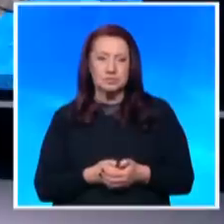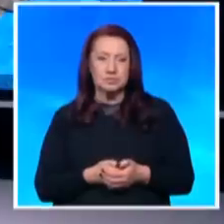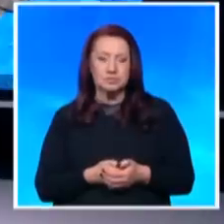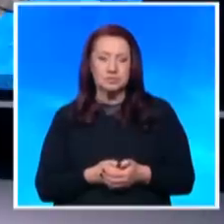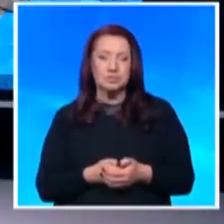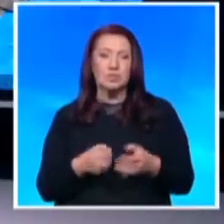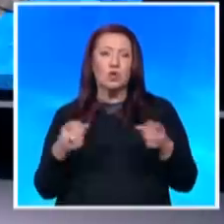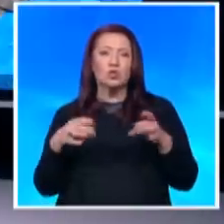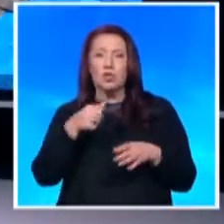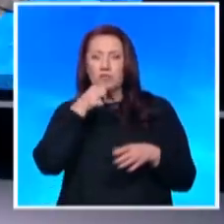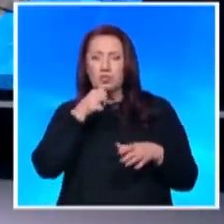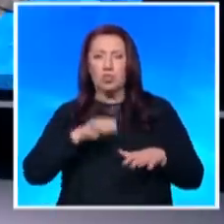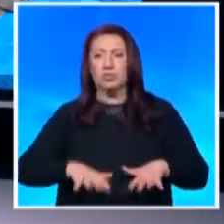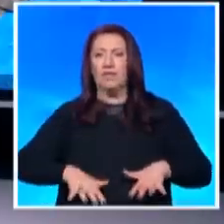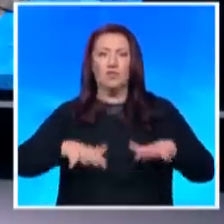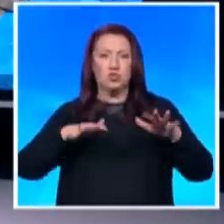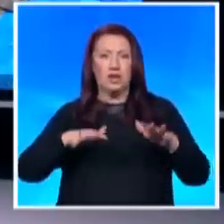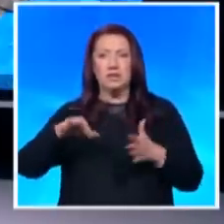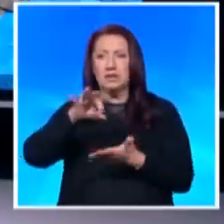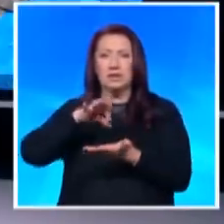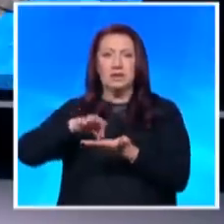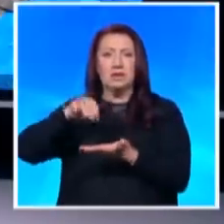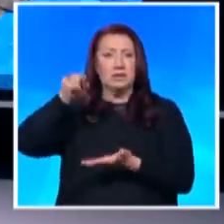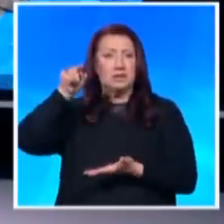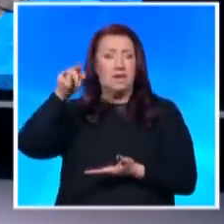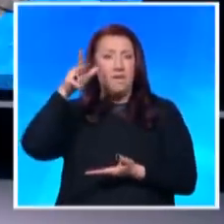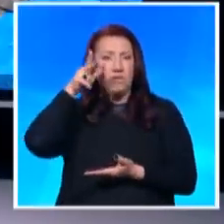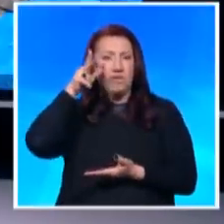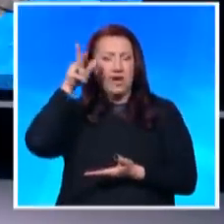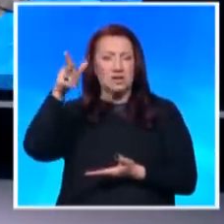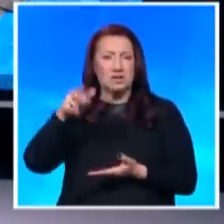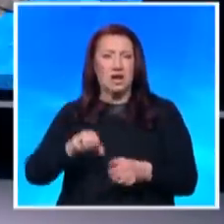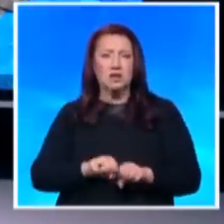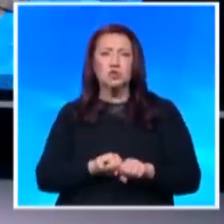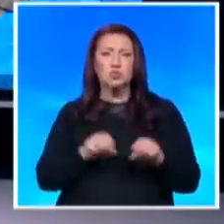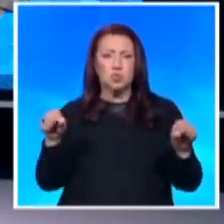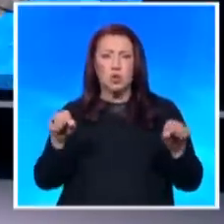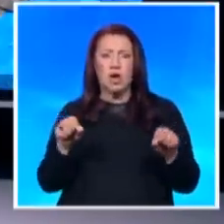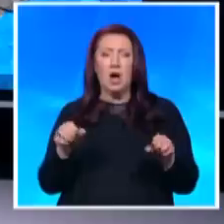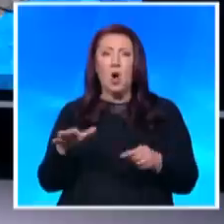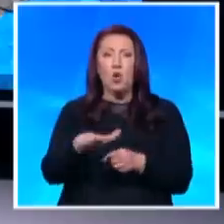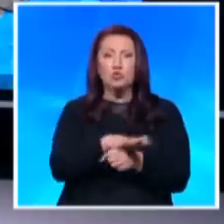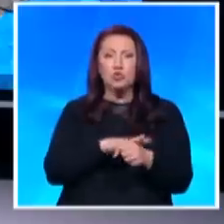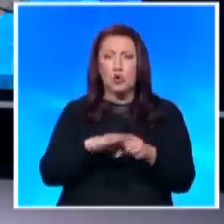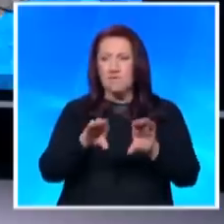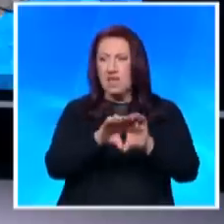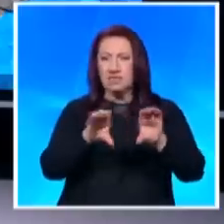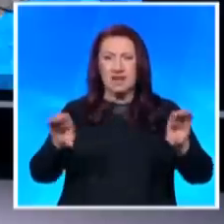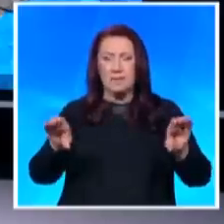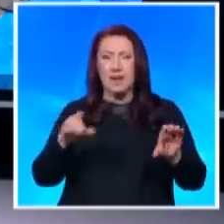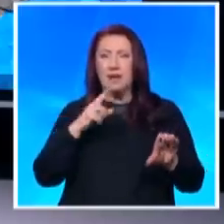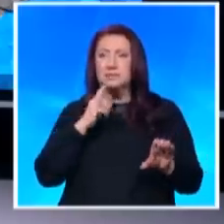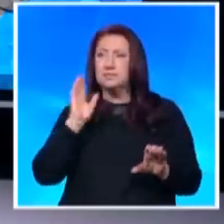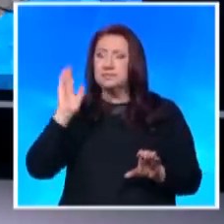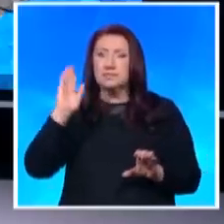Отново наводнение във Варна заради спукване на магистралния водопровод за Златни пясъци. Аварията възникна тази сутрин по-малко